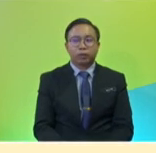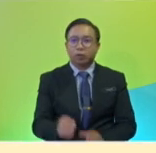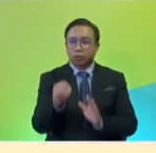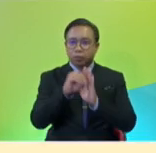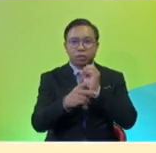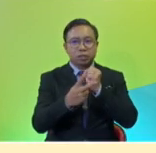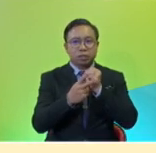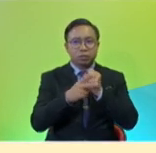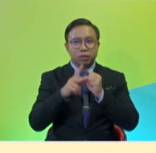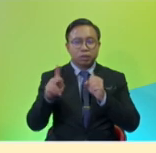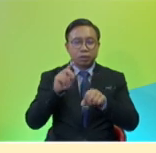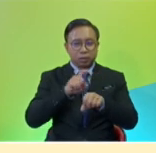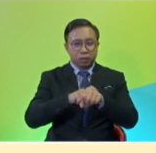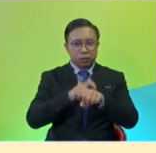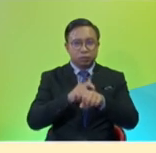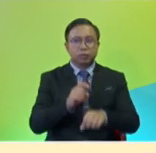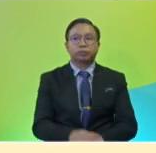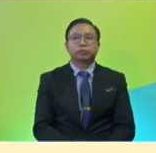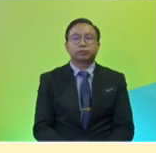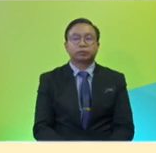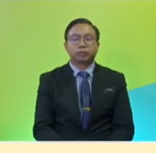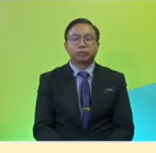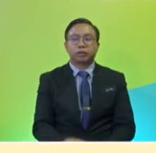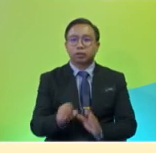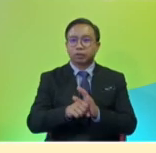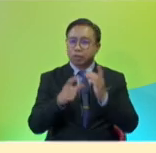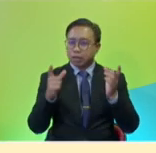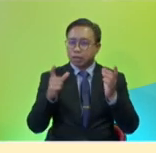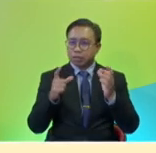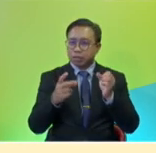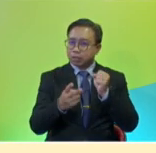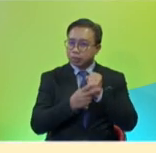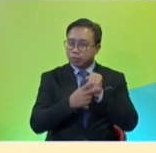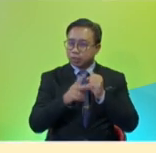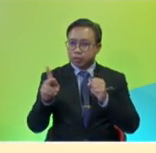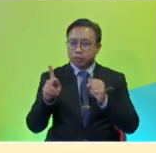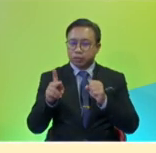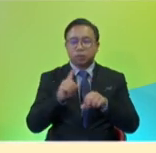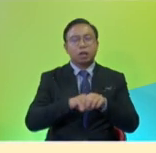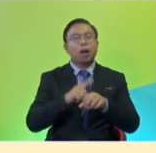Menjimatkan masa. Okey, menjimatkan masa. Selain daripada menjimatkan masa, Kuan Xuan?